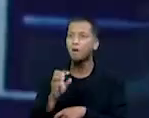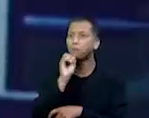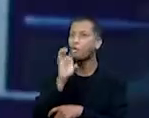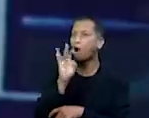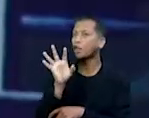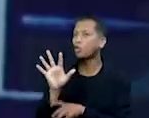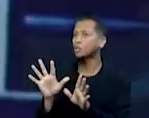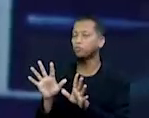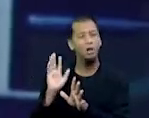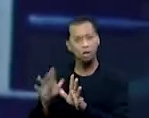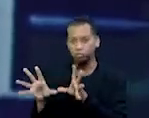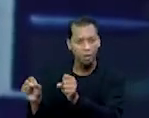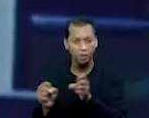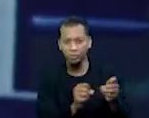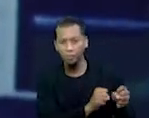Dari